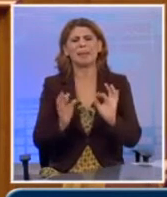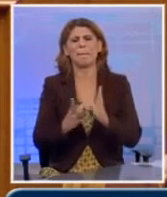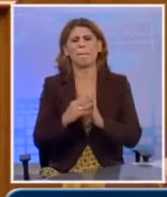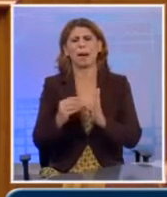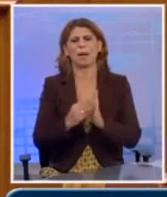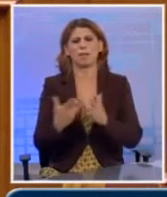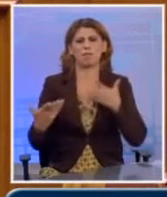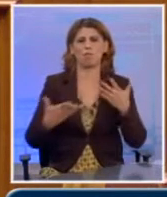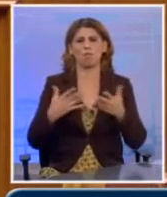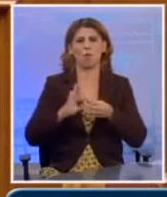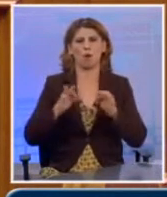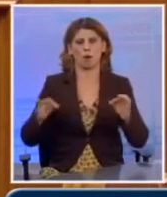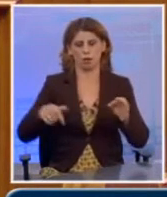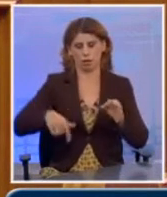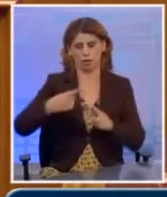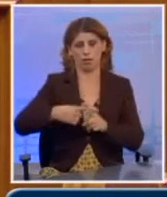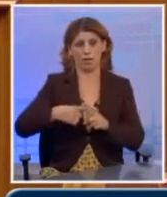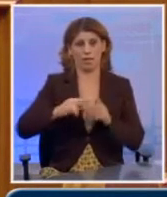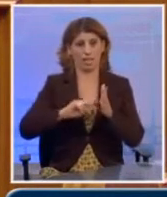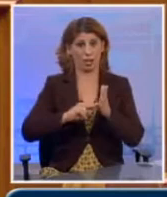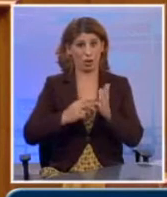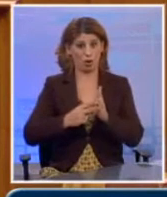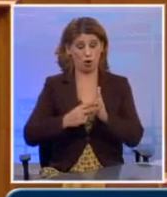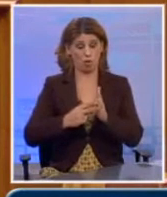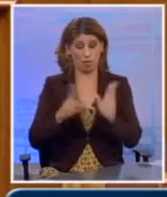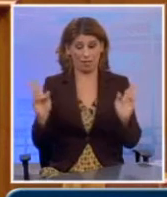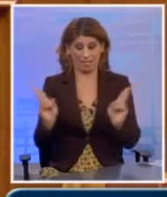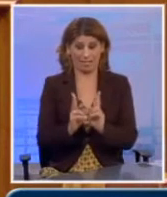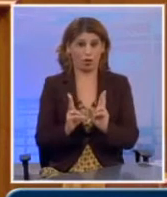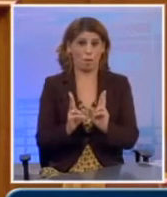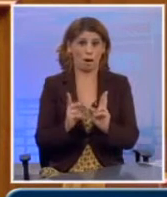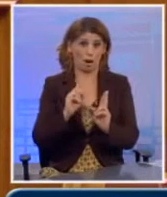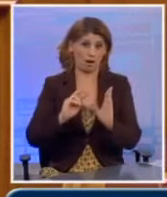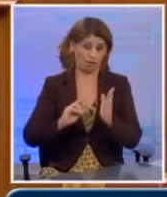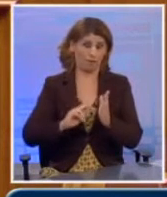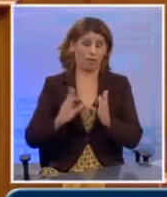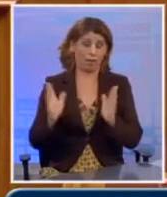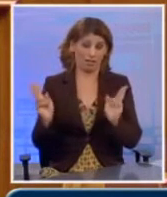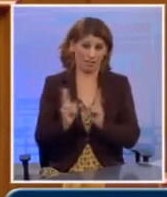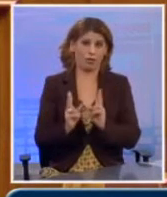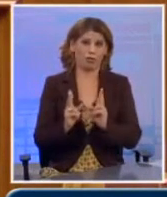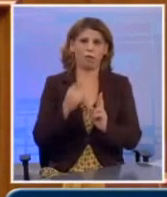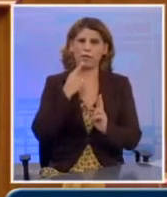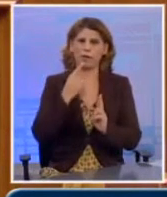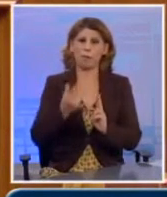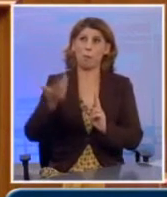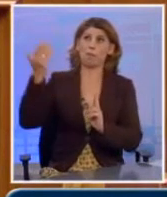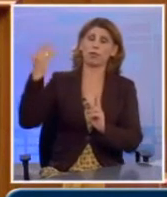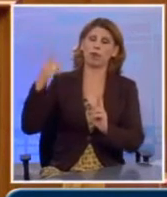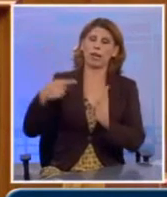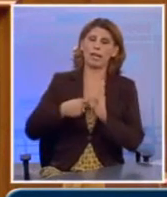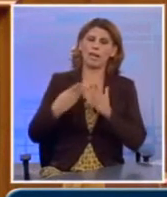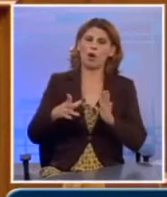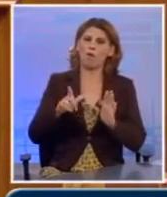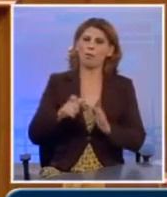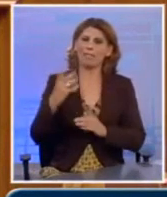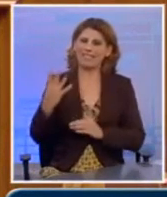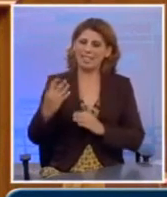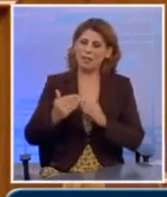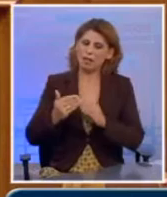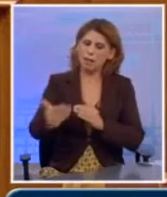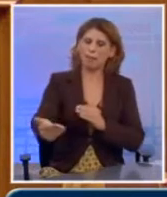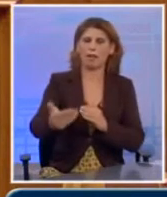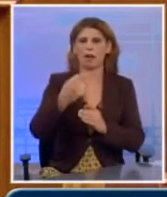της πατρίδος μας. Για την οικονομία του χρόνου δεν θα πάω πολύ πίσω. Θα πάω από το 1974 και μετά, μετά από τη